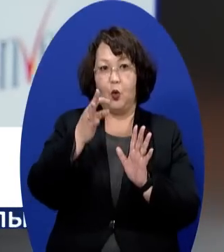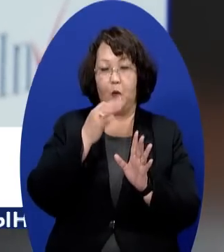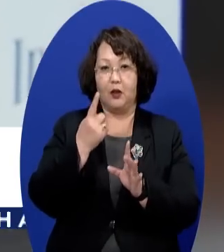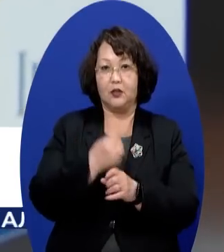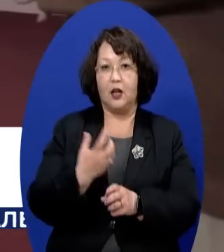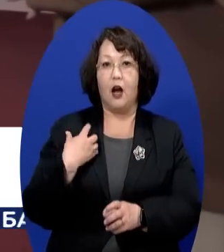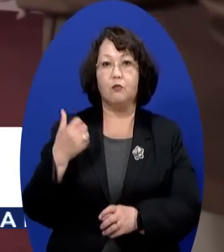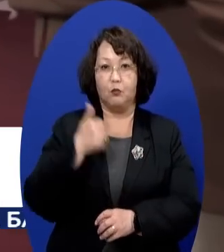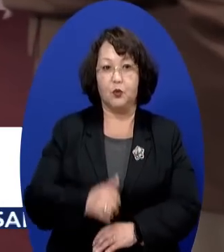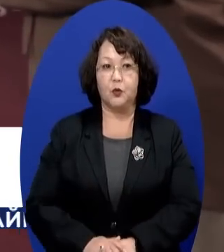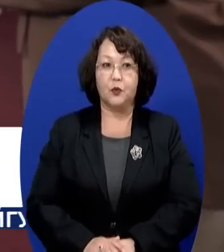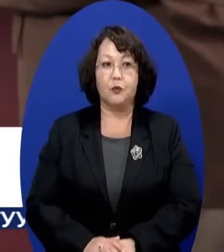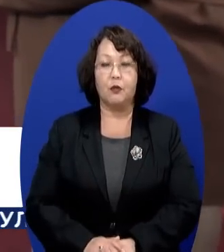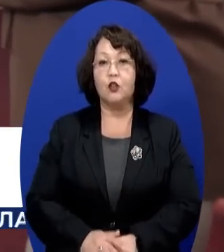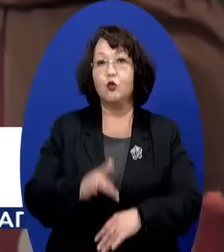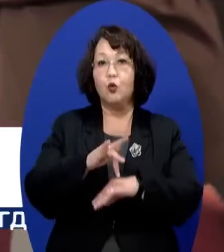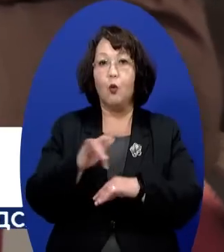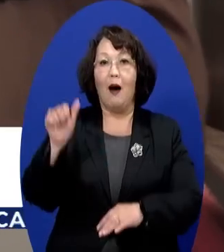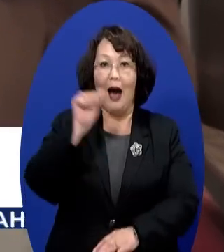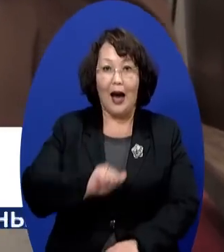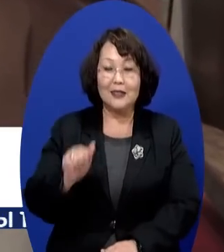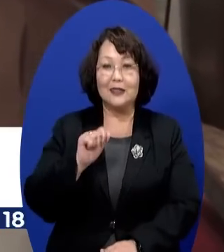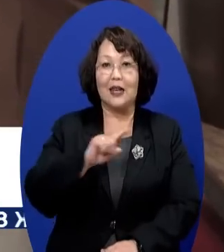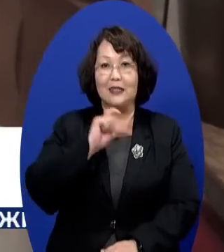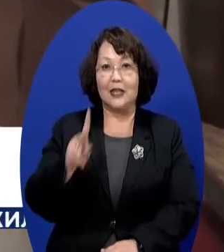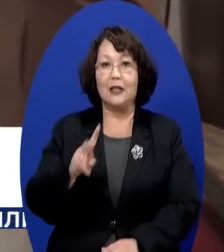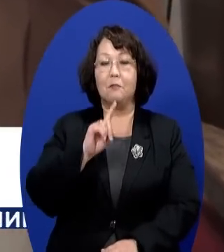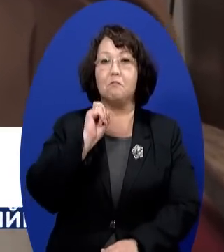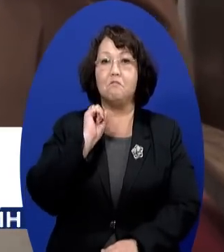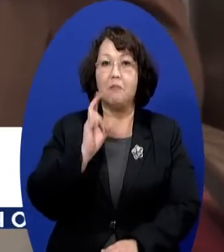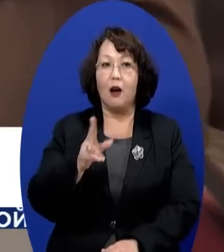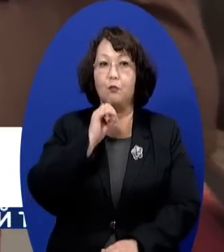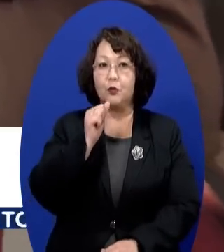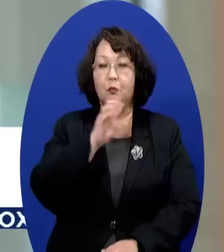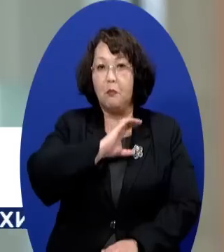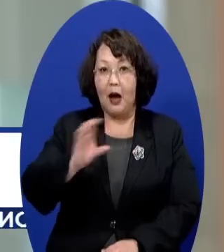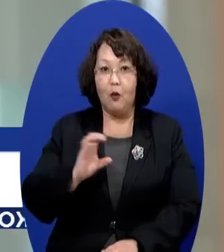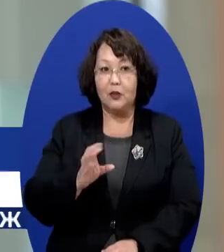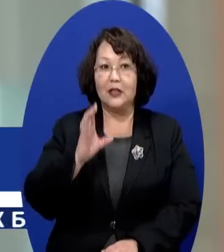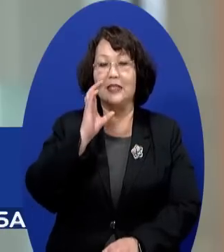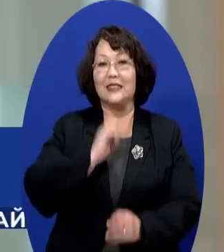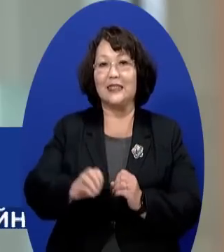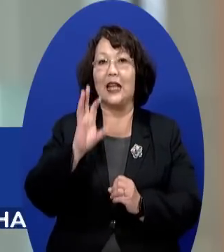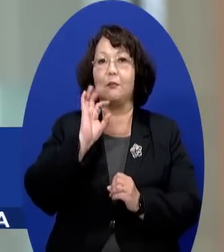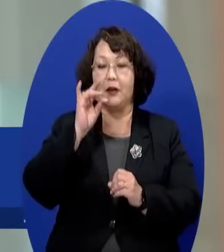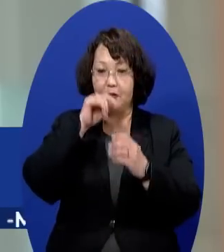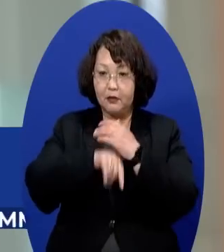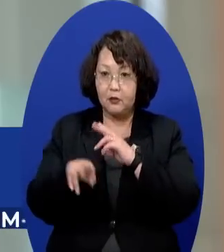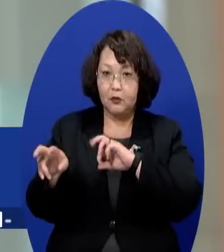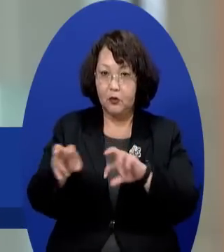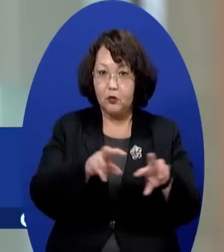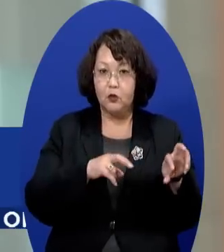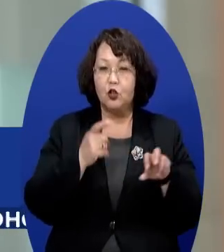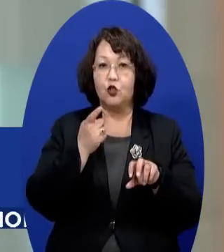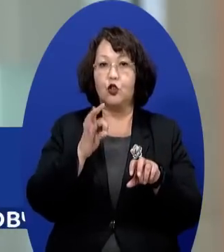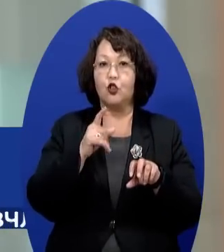бүрдүүлжээ. Яг Төв Азийн зах зээл дээр банк бусын салбартаа бид судалгааж үзсэн л дээ. Яг нийт